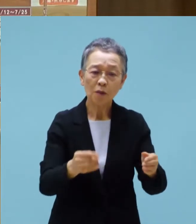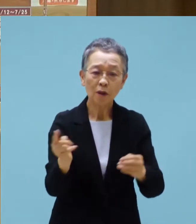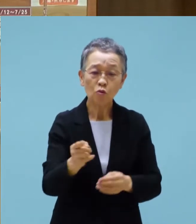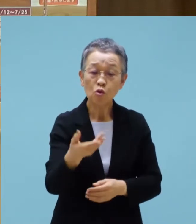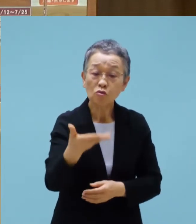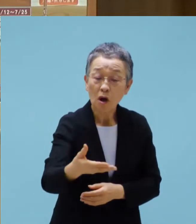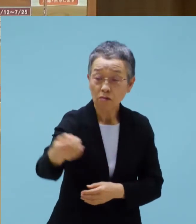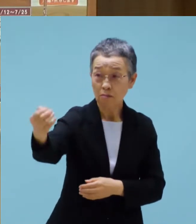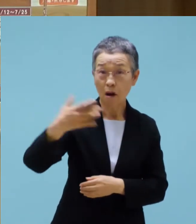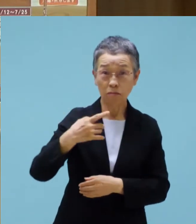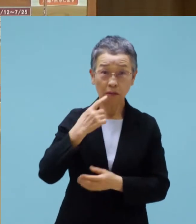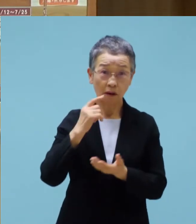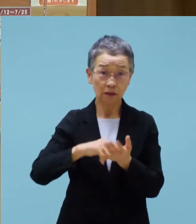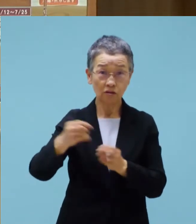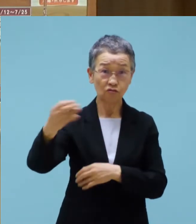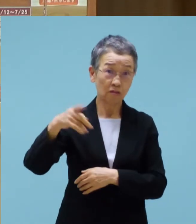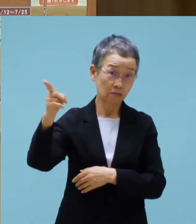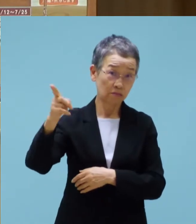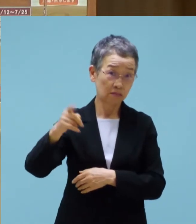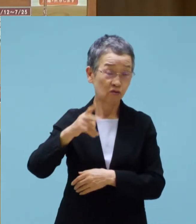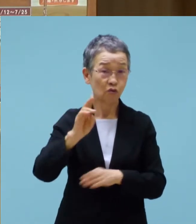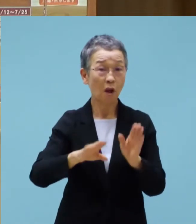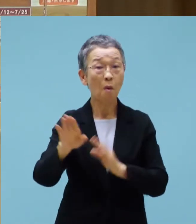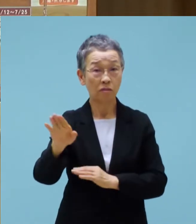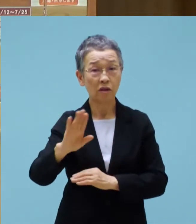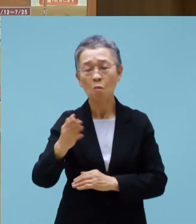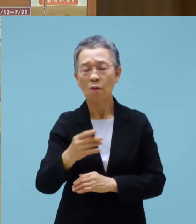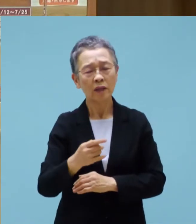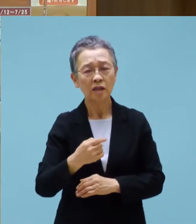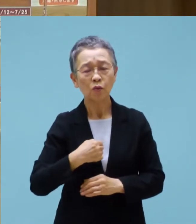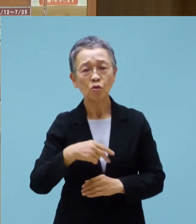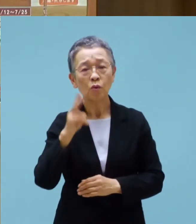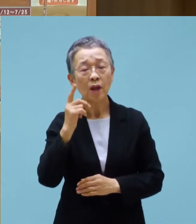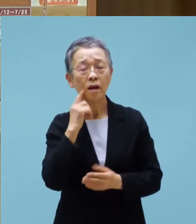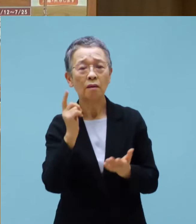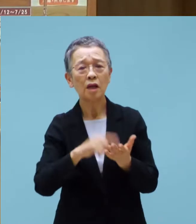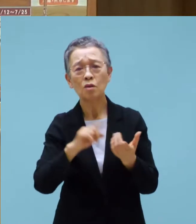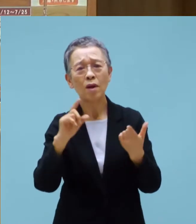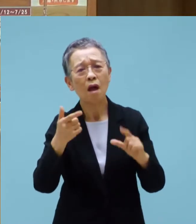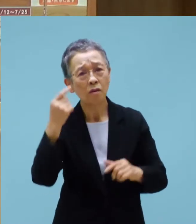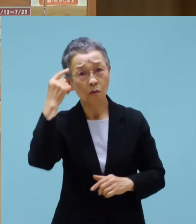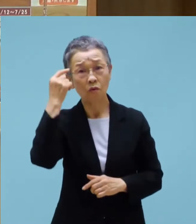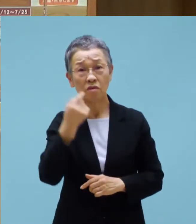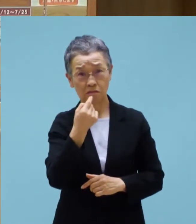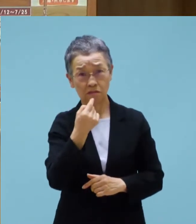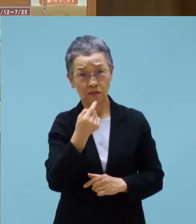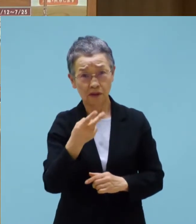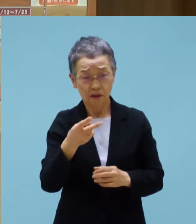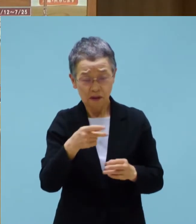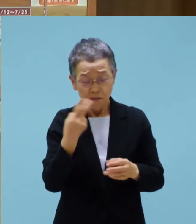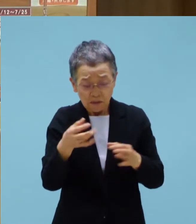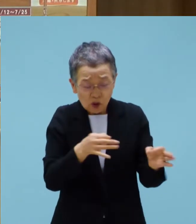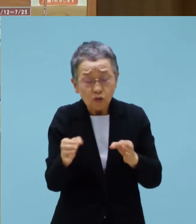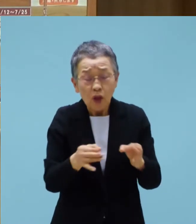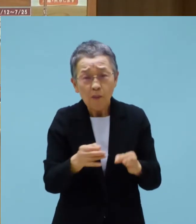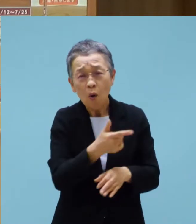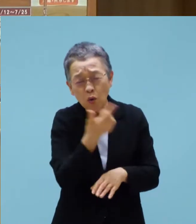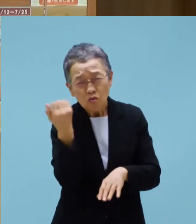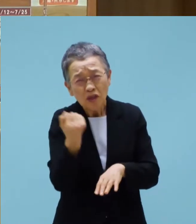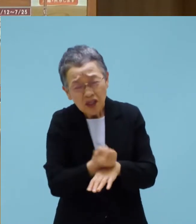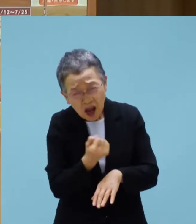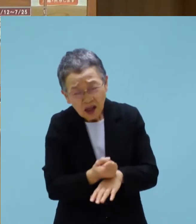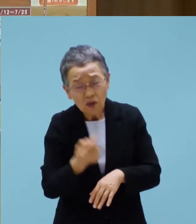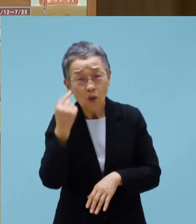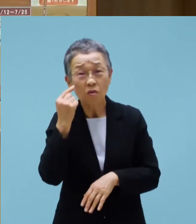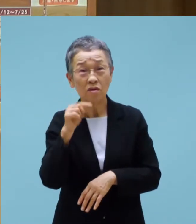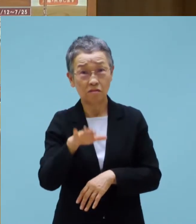うことがあるんですが私はそんな簡単でもう飲食店本当に大変なんですよ。だから、まあ、少しでもその支援金